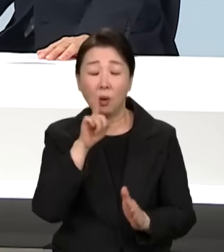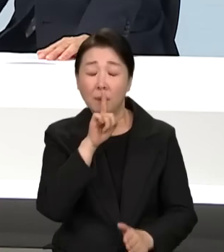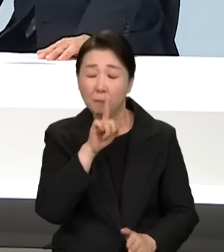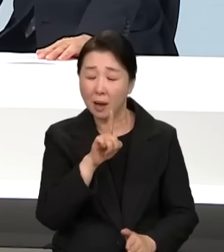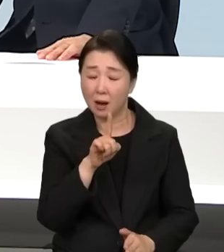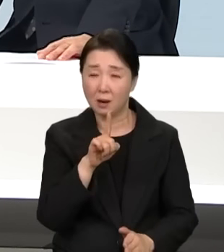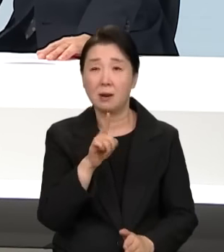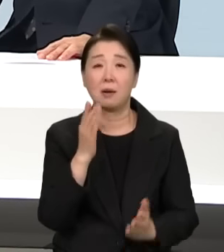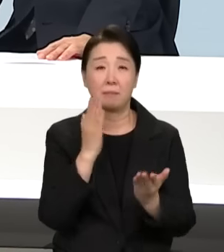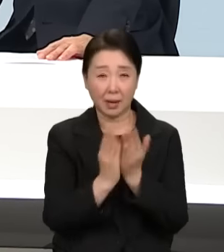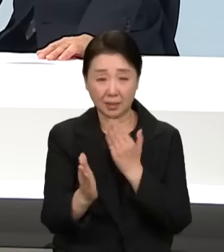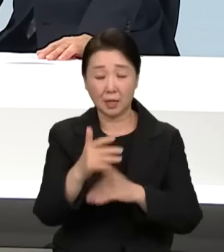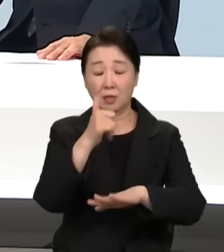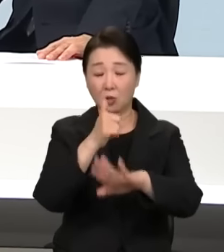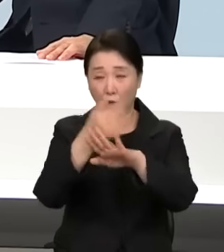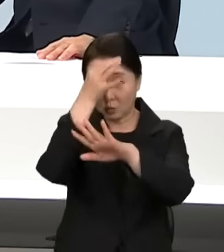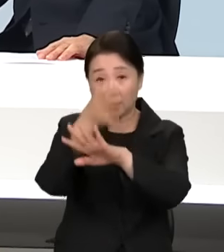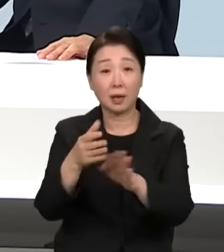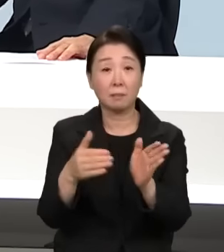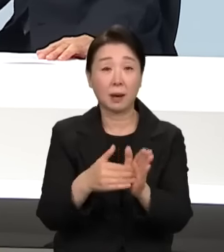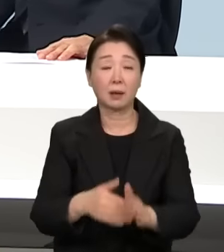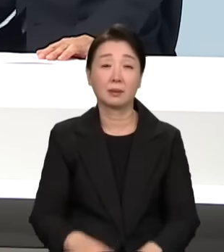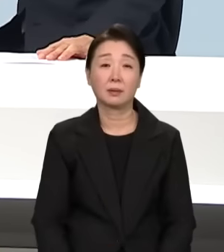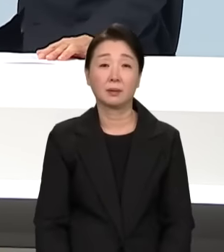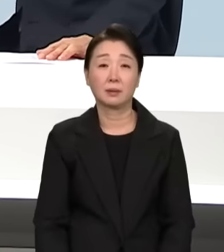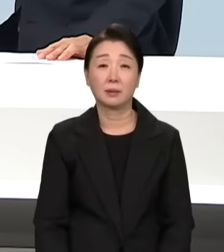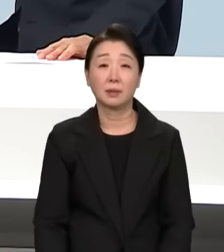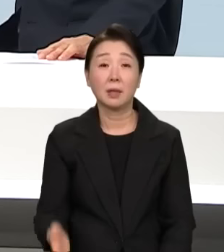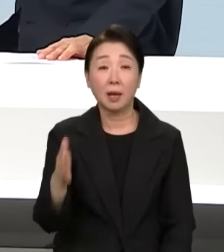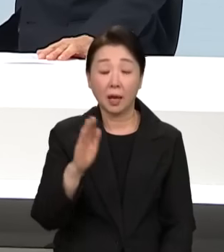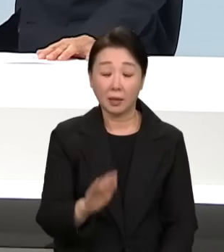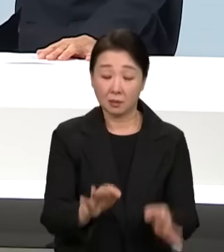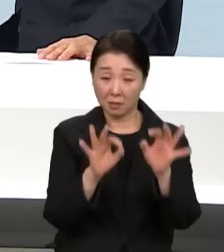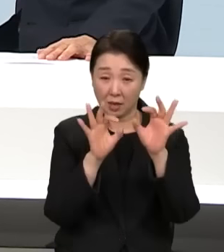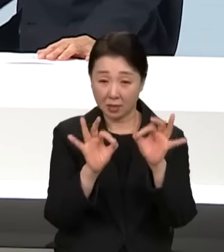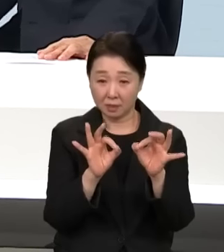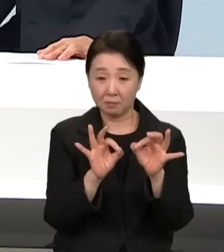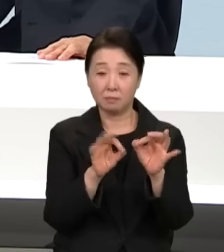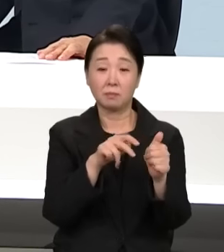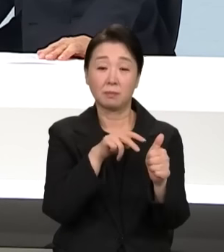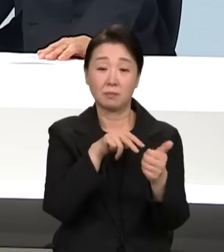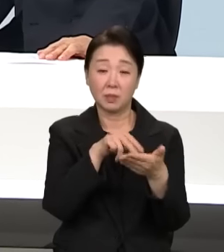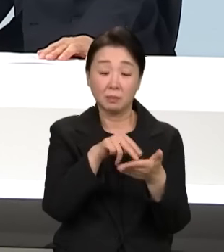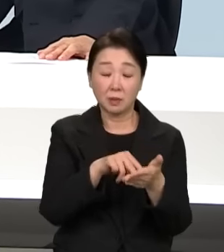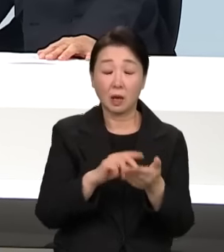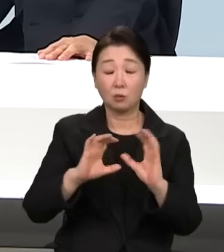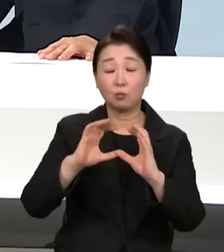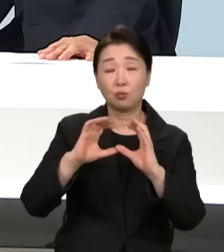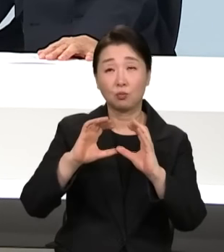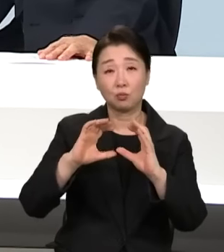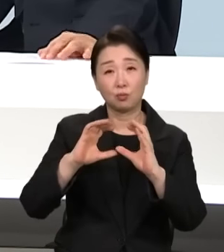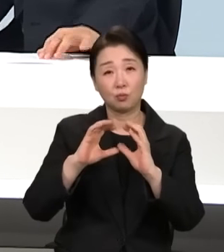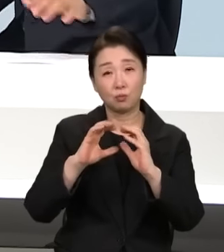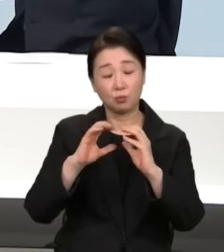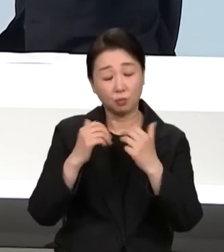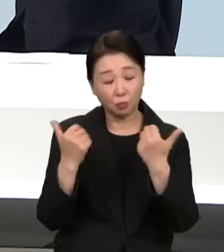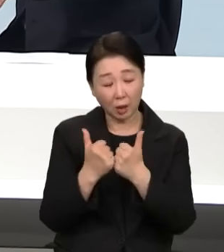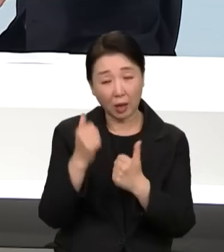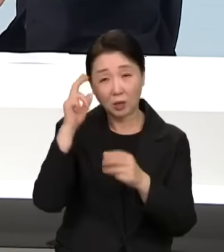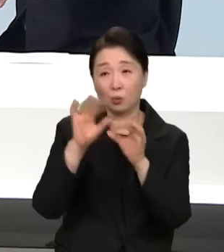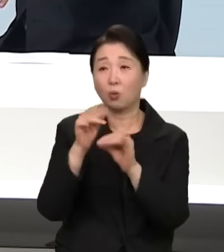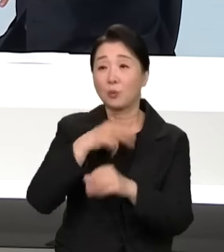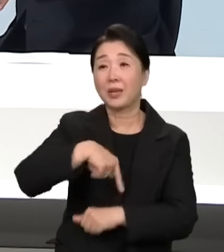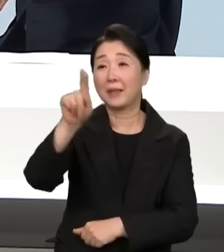정정하고 사과를 했습니다 자 그러 어쨌든간에 그럼에도 김병주 최고위원도 자신도 국회에 동의없이 다녀온 적이 있기 때문에 모든